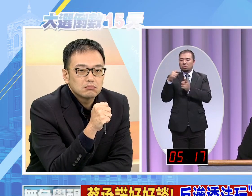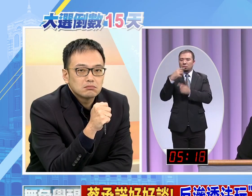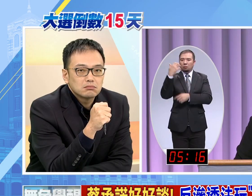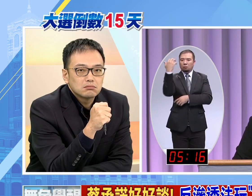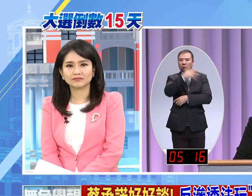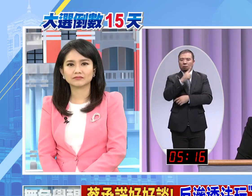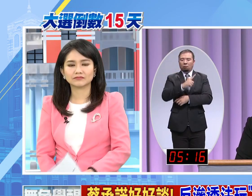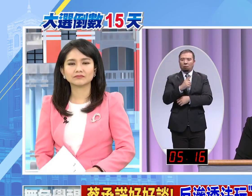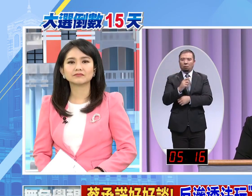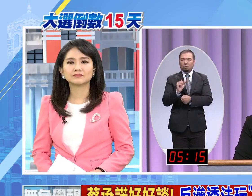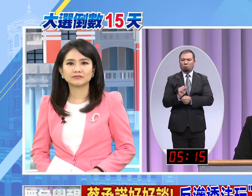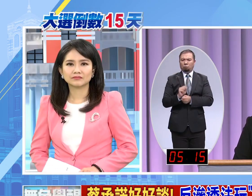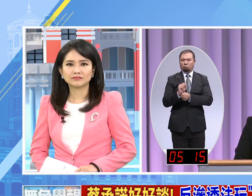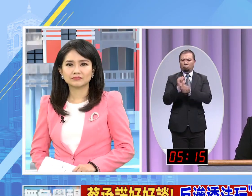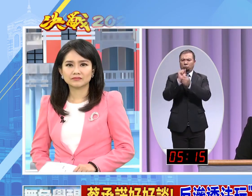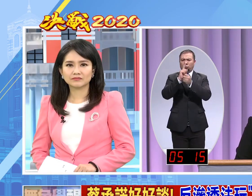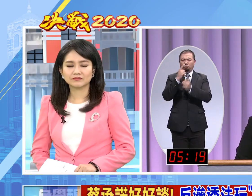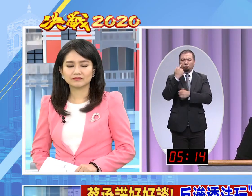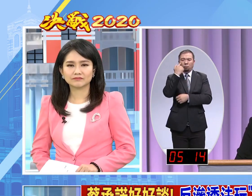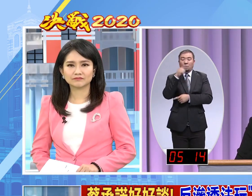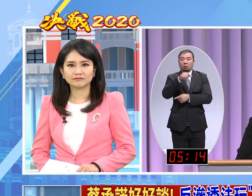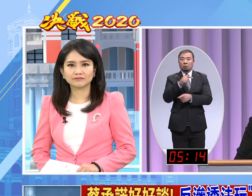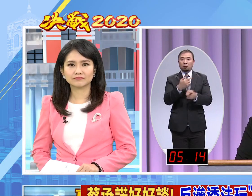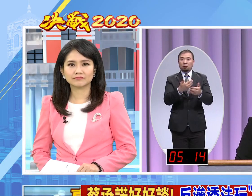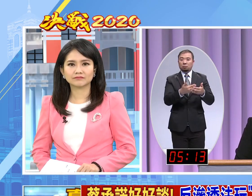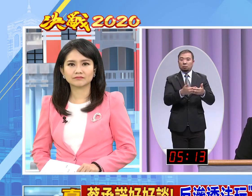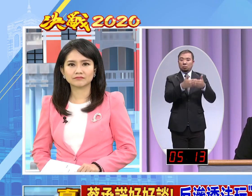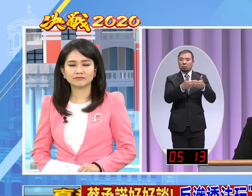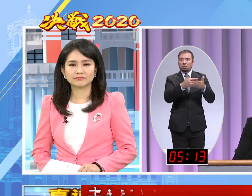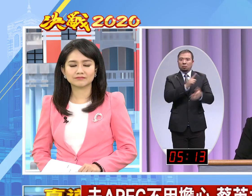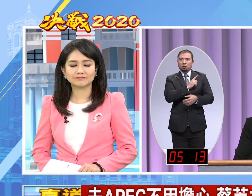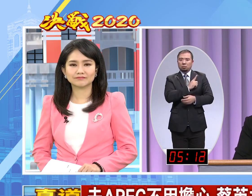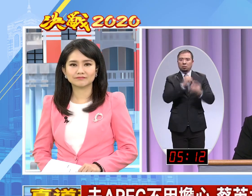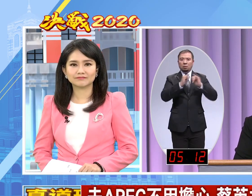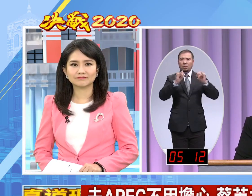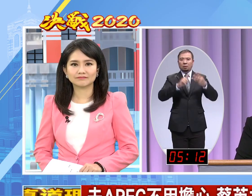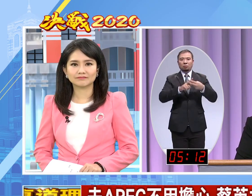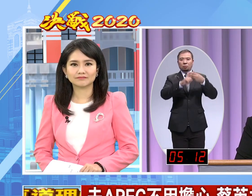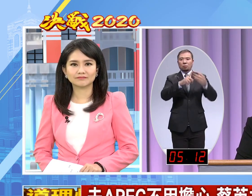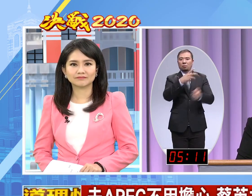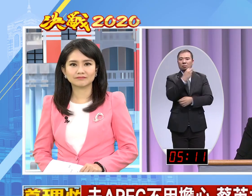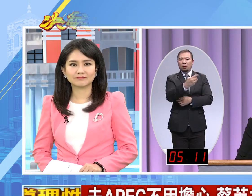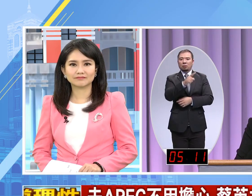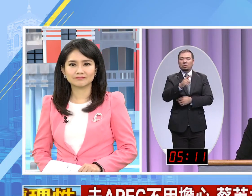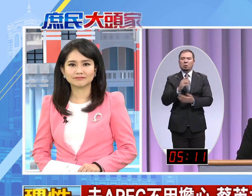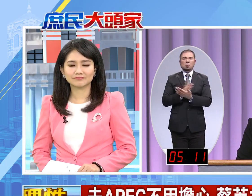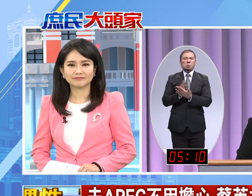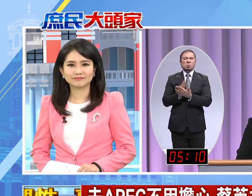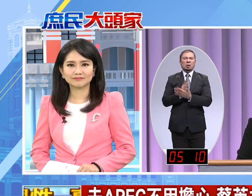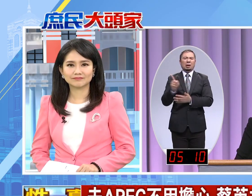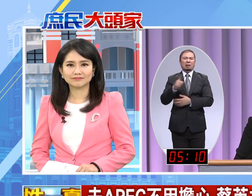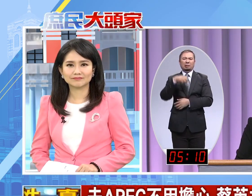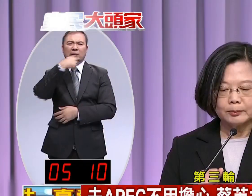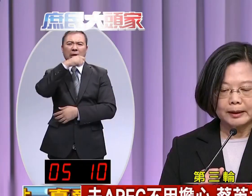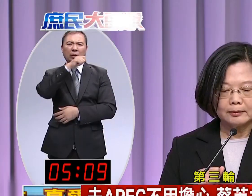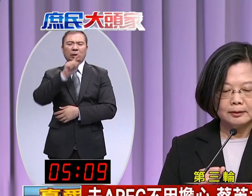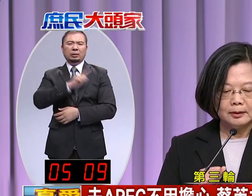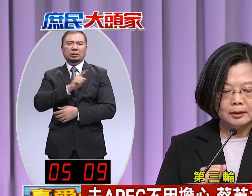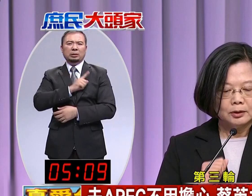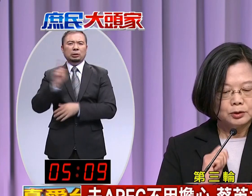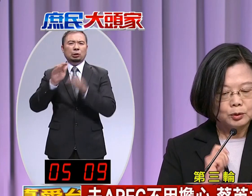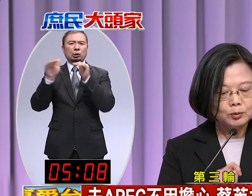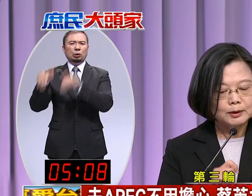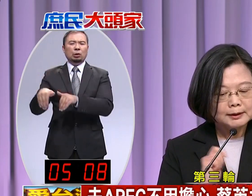道，中国自己没有民主却批评台湾开民主倒车，好像忘了自己连车子都没